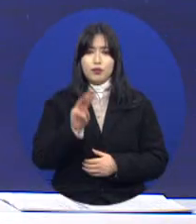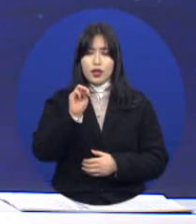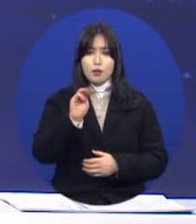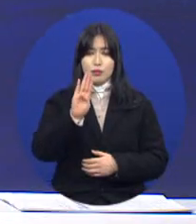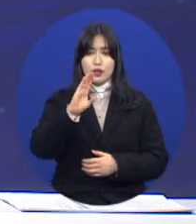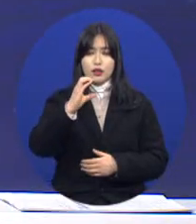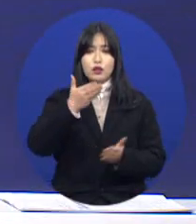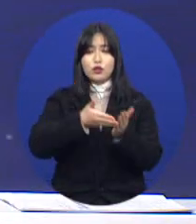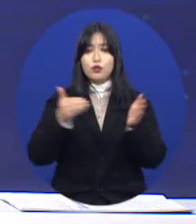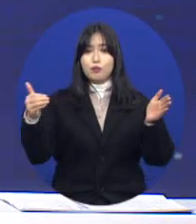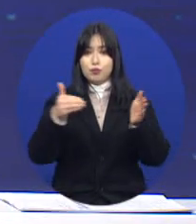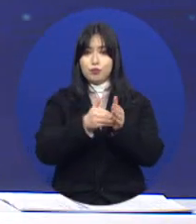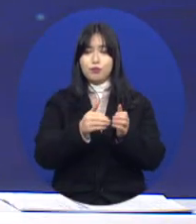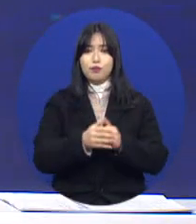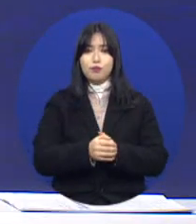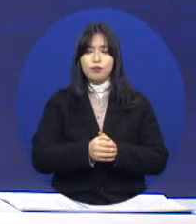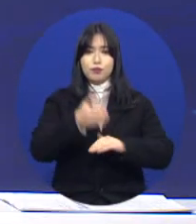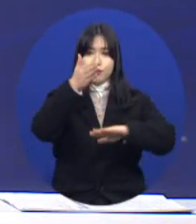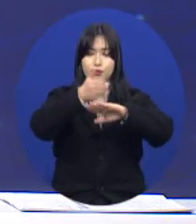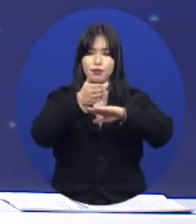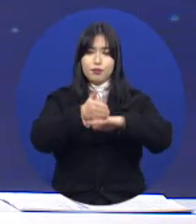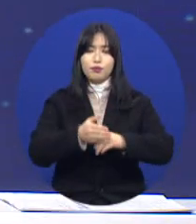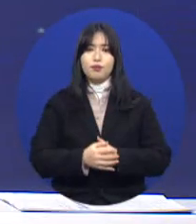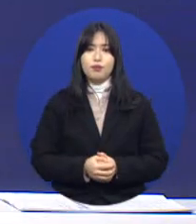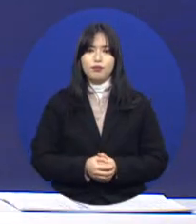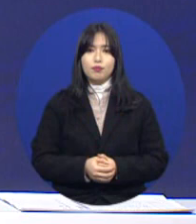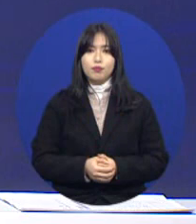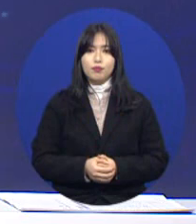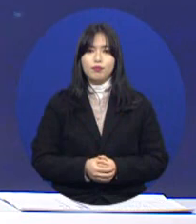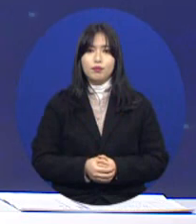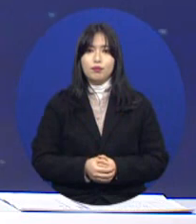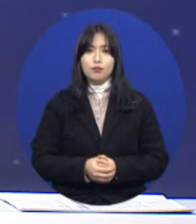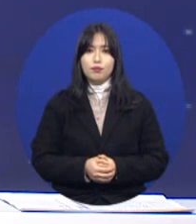이상으로 디스 데스크 제주를 마칩니다 시청해주신 여러분 고맙습니다